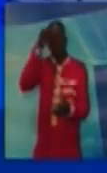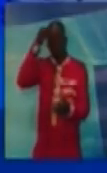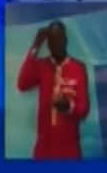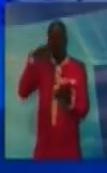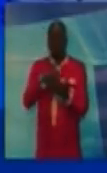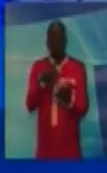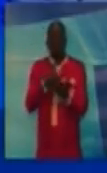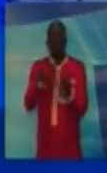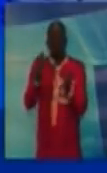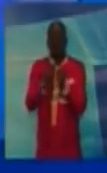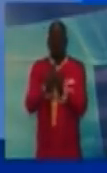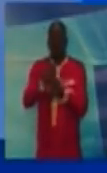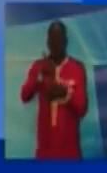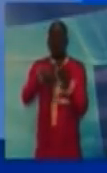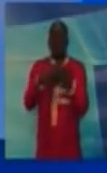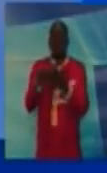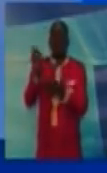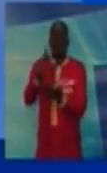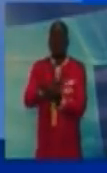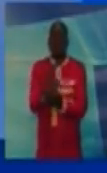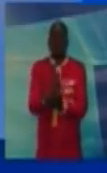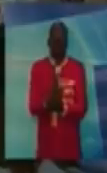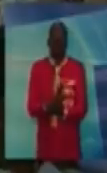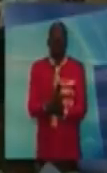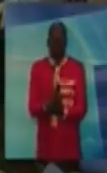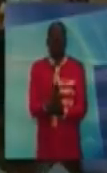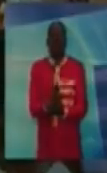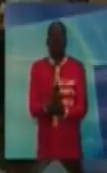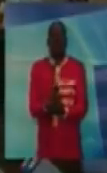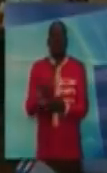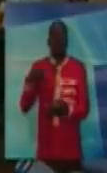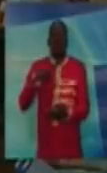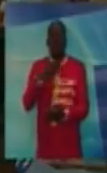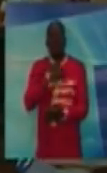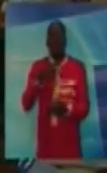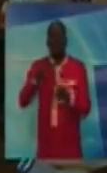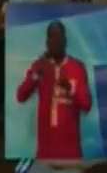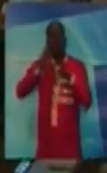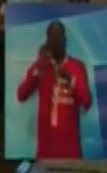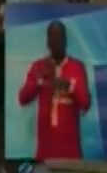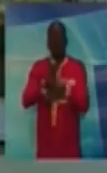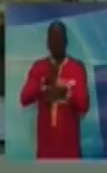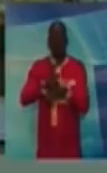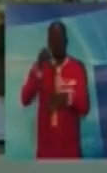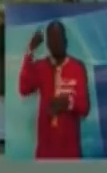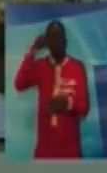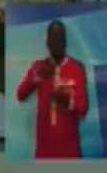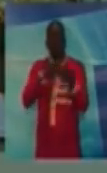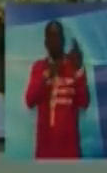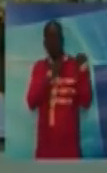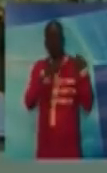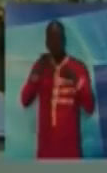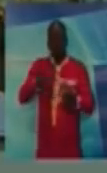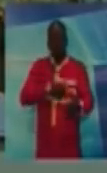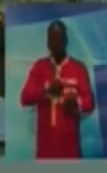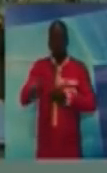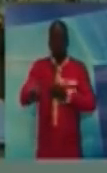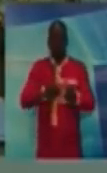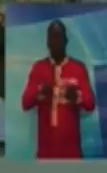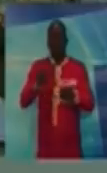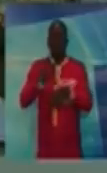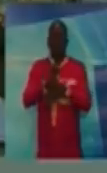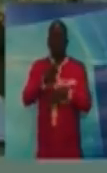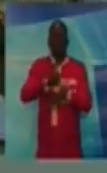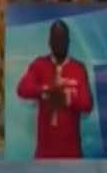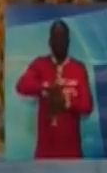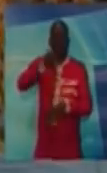avec Presley Kiemtoré et Mahamadi Ouedraou. Les membres du collège des conseillers et les responsables administratifs du